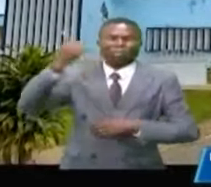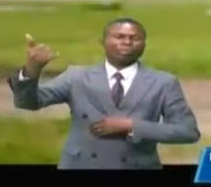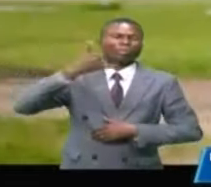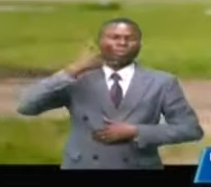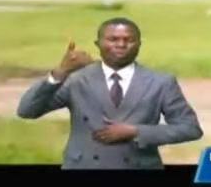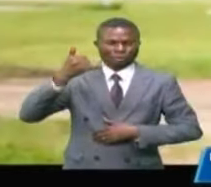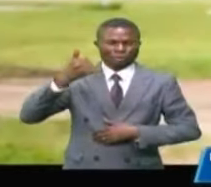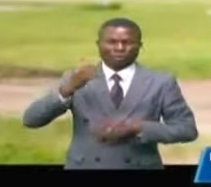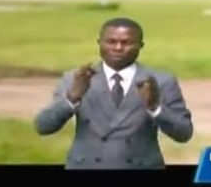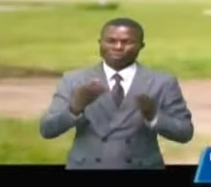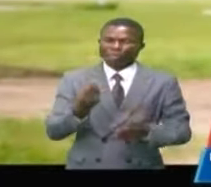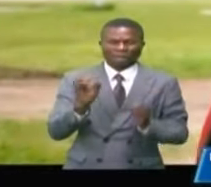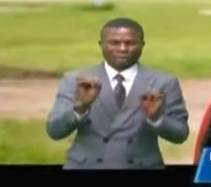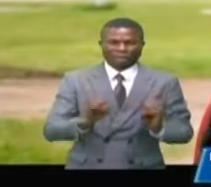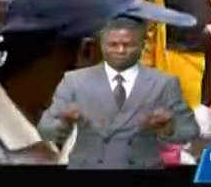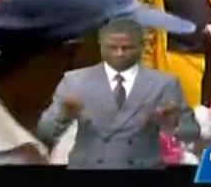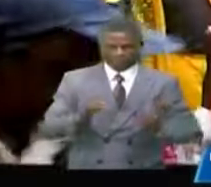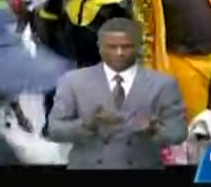manquait beaucoup.